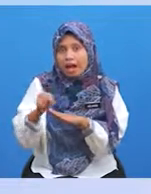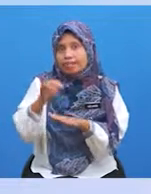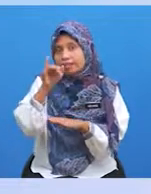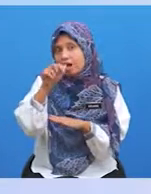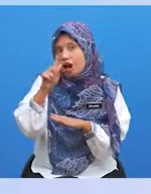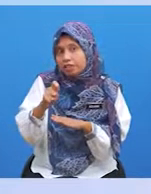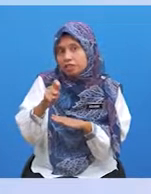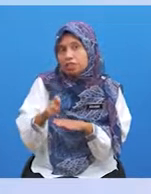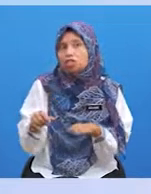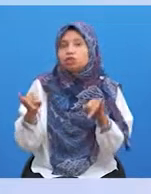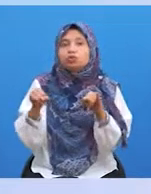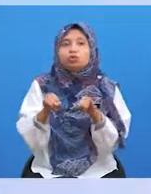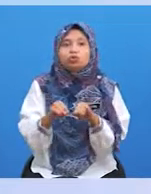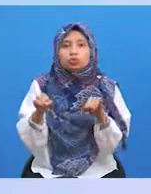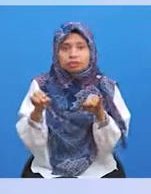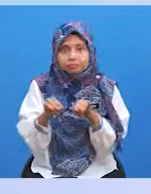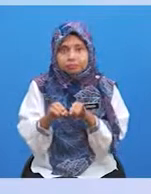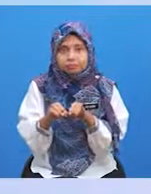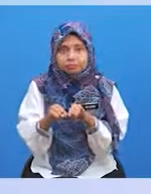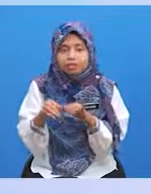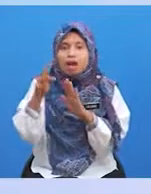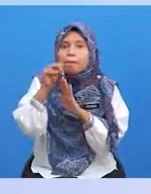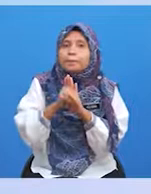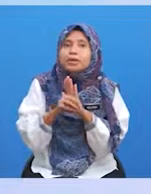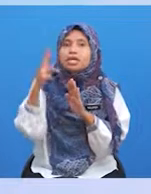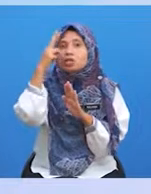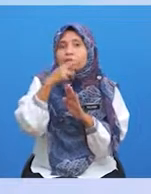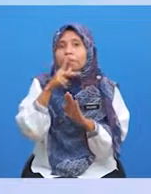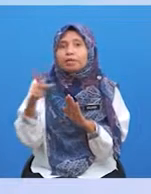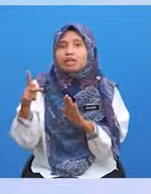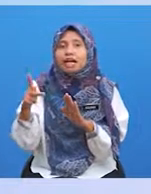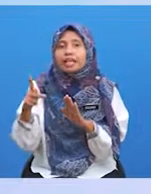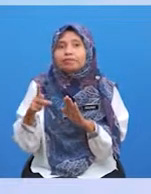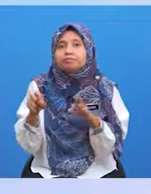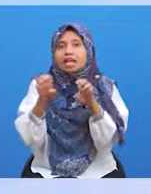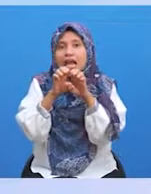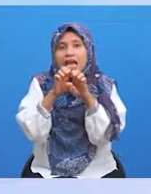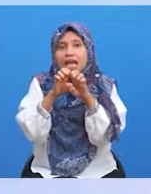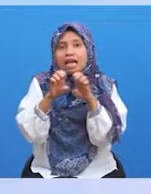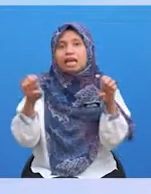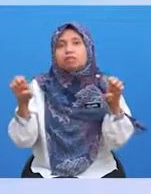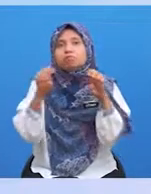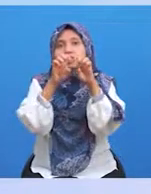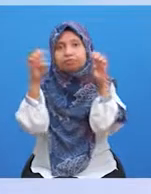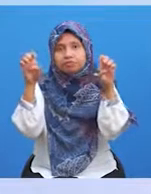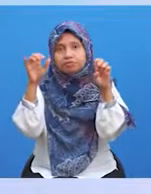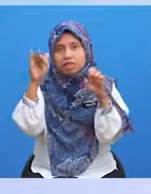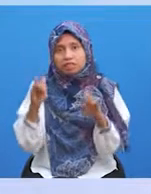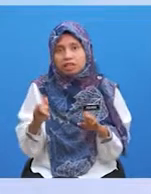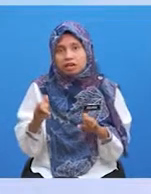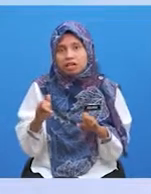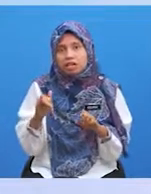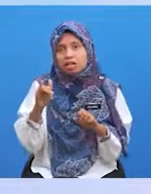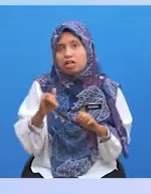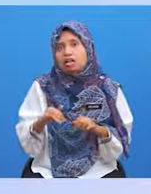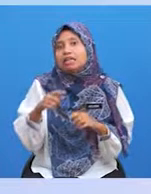murid, terutamanya aktiviti berkumpulan. Selain itu, penggunaan